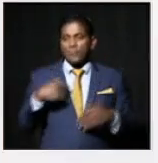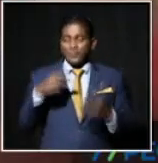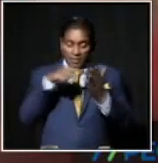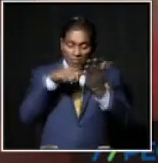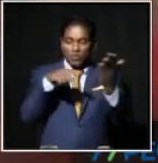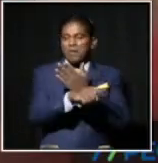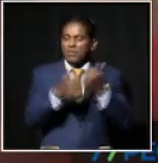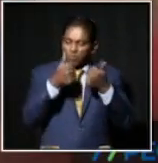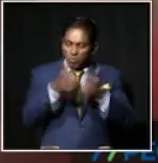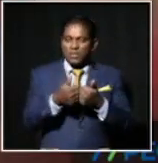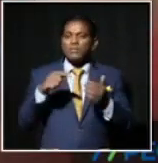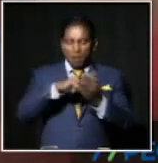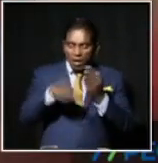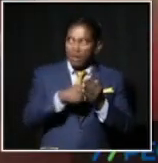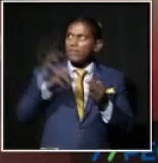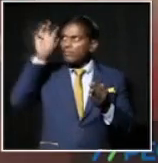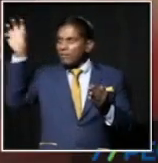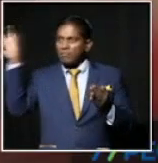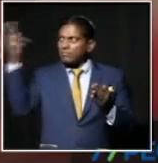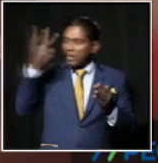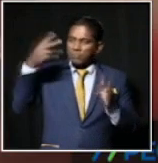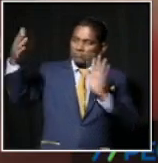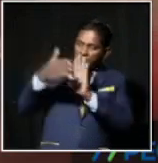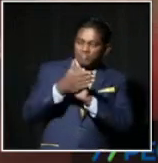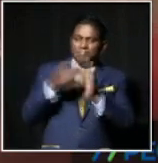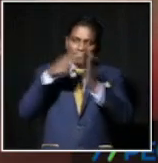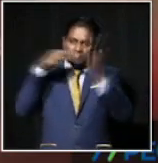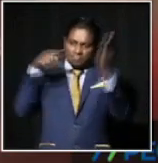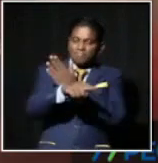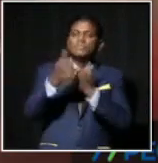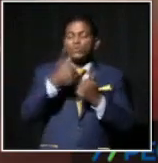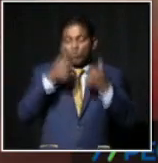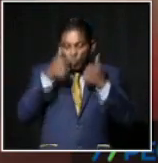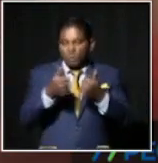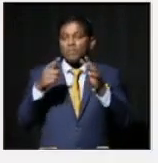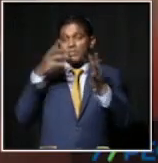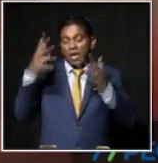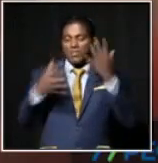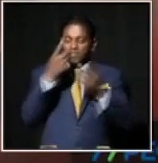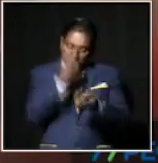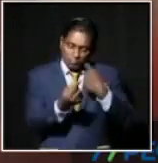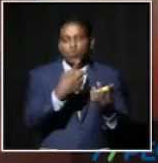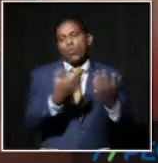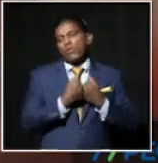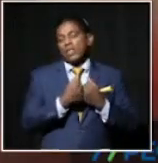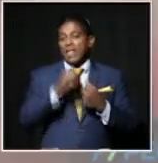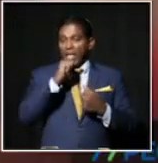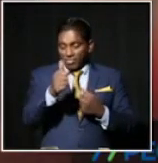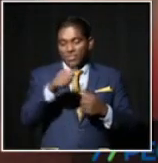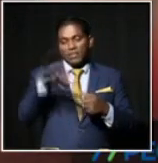වූ දෙස් විදෙස් දෙකම ඒකාබද්ධ කරගත්ත විනිවිද භාවයෙන් යුක්ත වූ ජාත්‍යන්තර පරීක්ෂණයක් අවශ්‍යයි සත්‍ය අවබෝධ